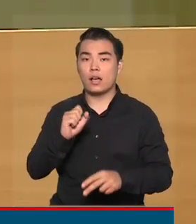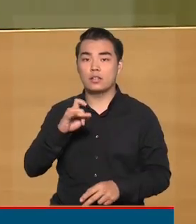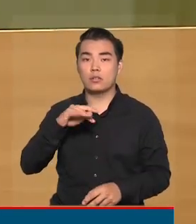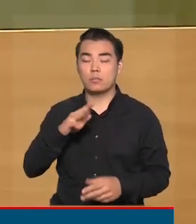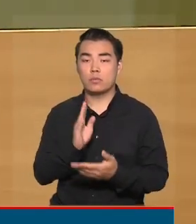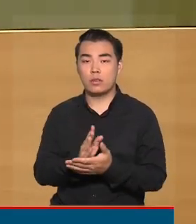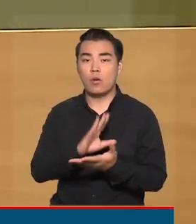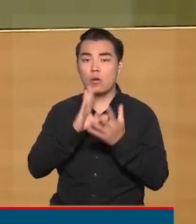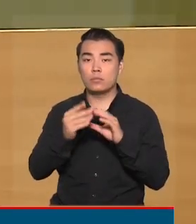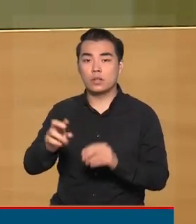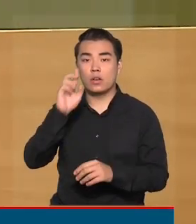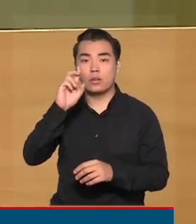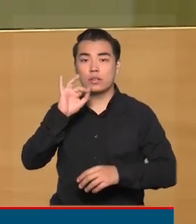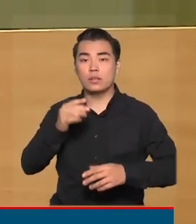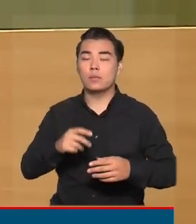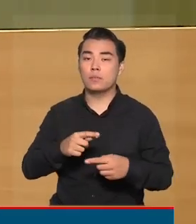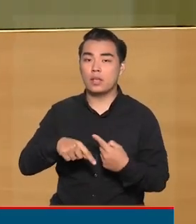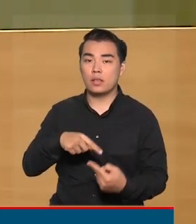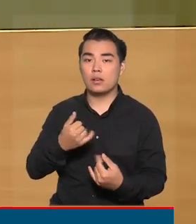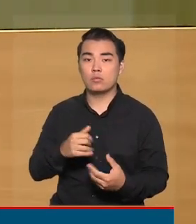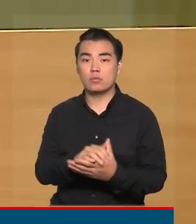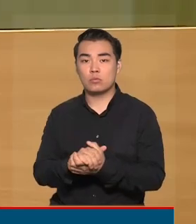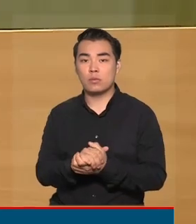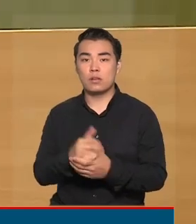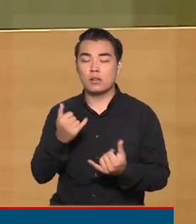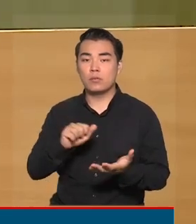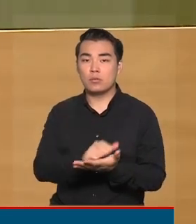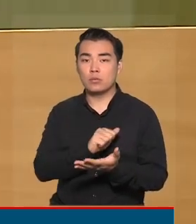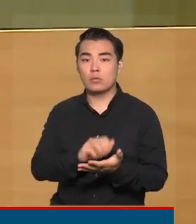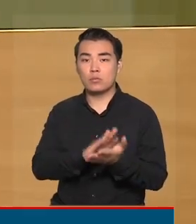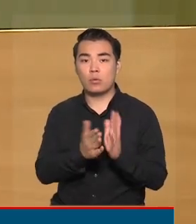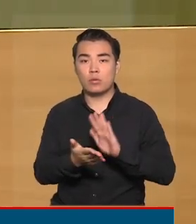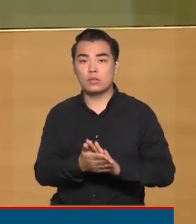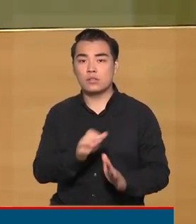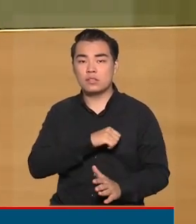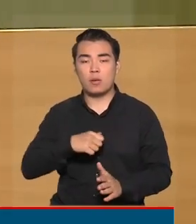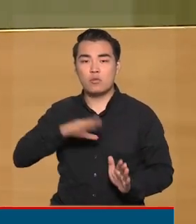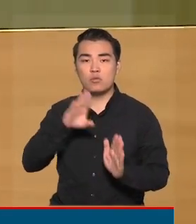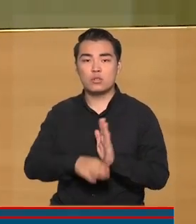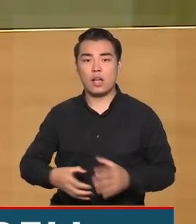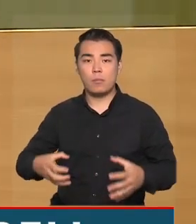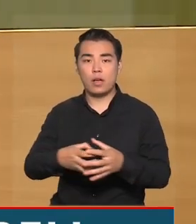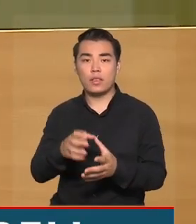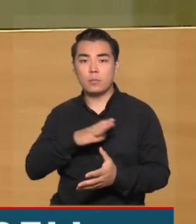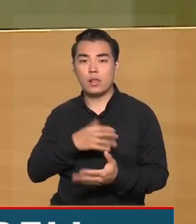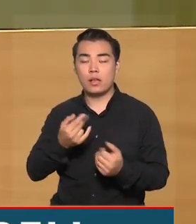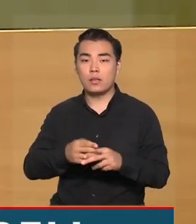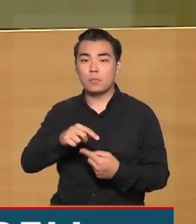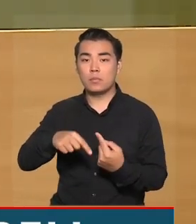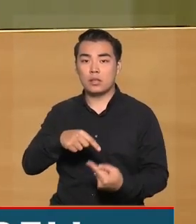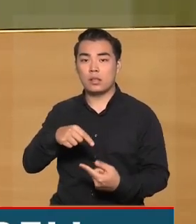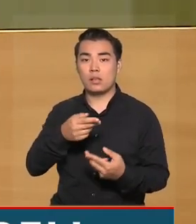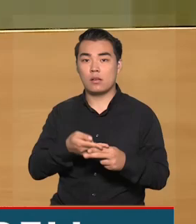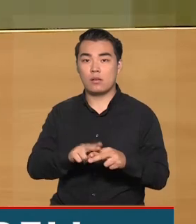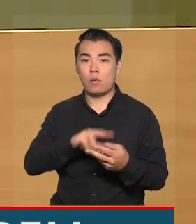Бұл мекеме үкіметпен және кәсіпорынмен ынтымақтастық тұрғысынан біздің тарихымыздағы ең нашар компания болды. Енді кәсіпорынның өзіне қатысты